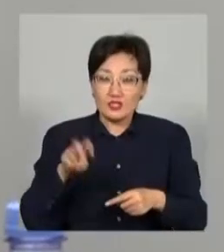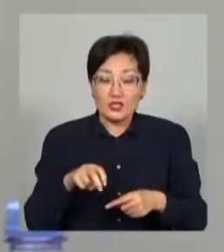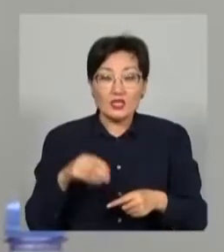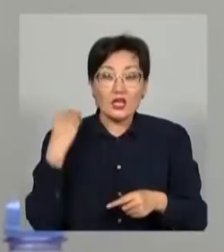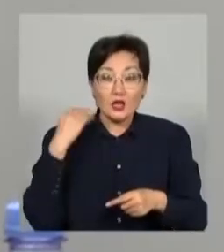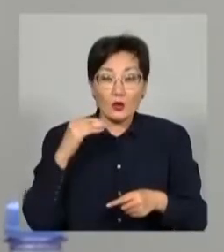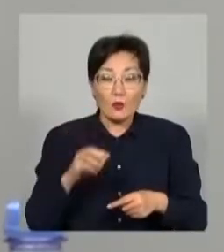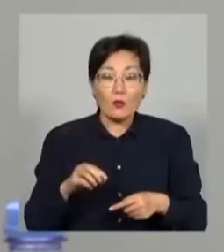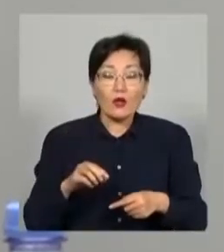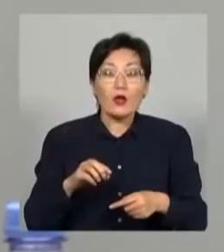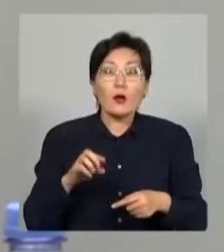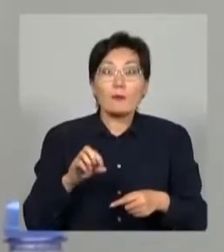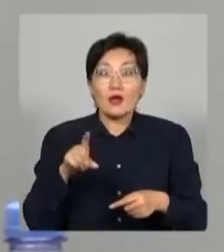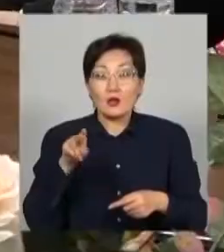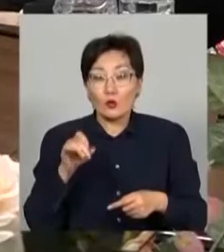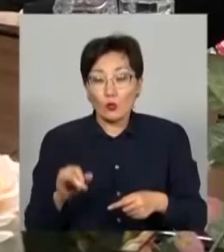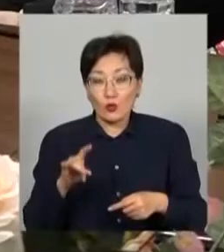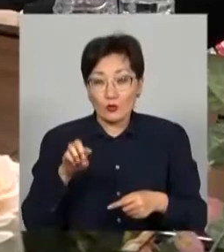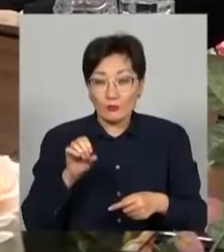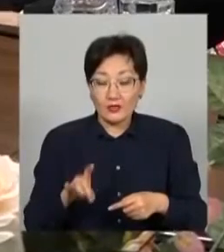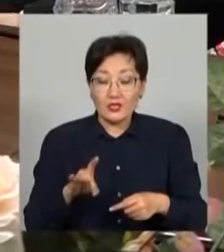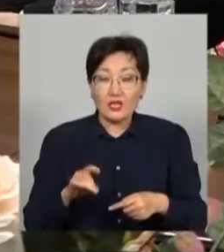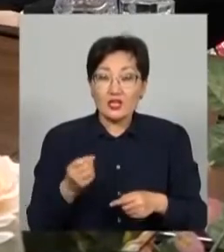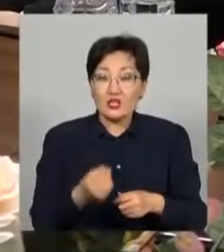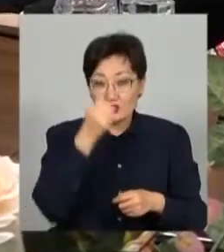Ташкент, Баку мен Орынборда, сондай-ақ Будапешт қаласы мен